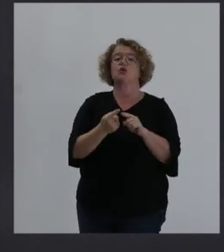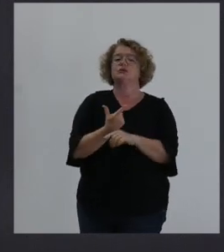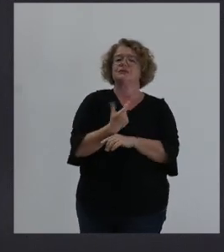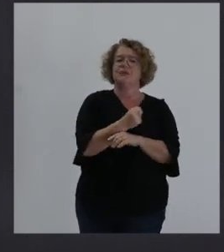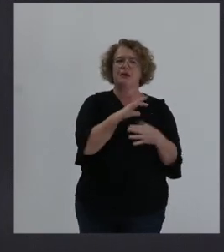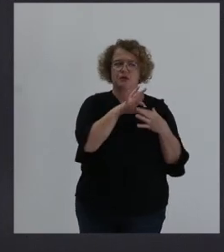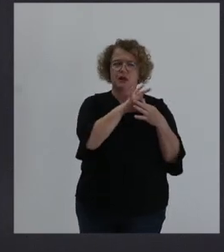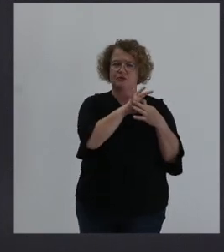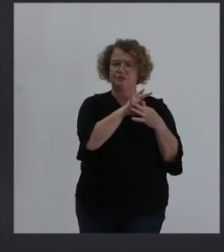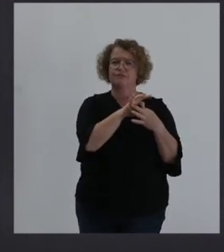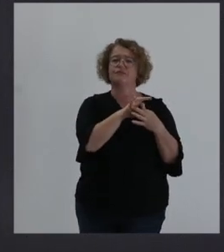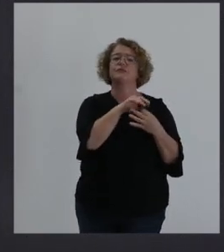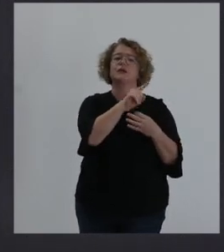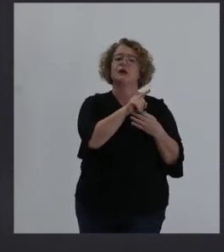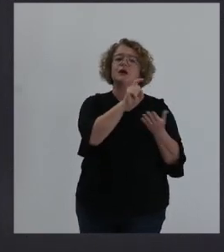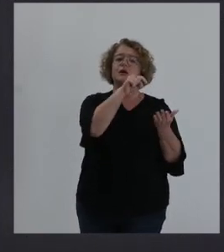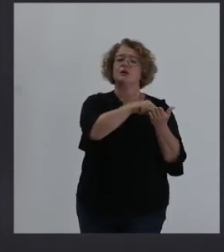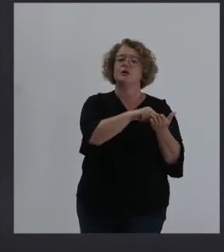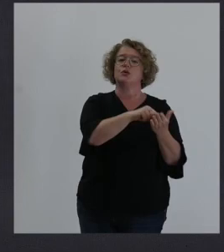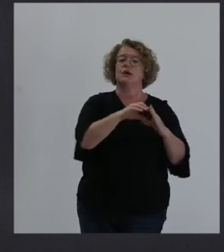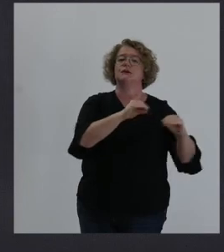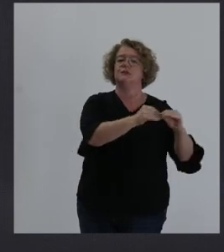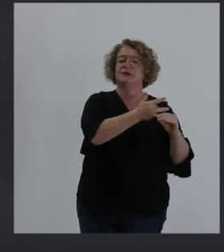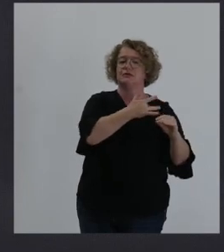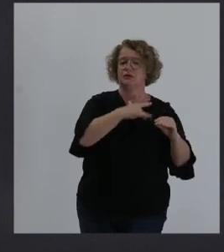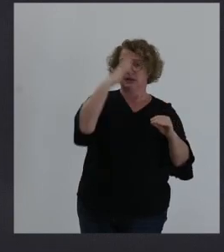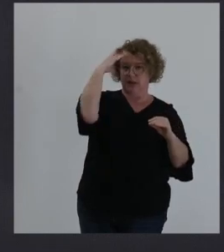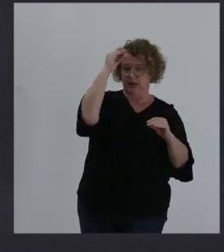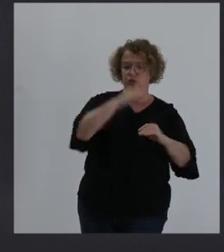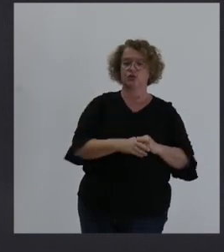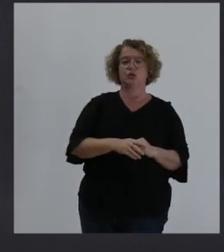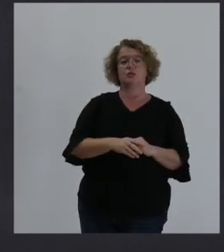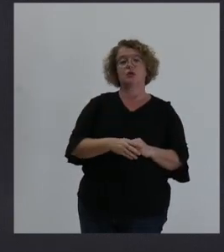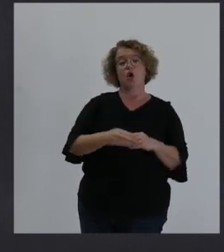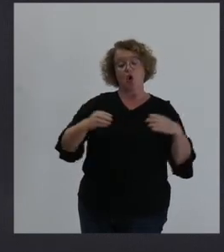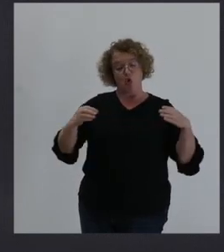sur ce sujet, en particulier avec l'espace santé étudiant. Nous faisons le choix